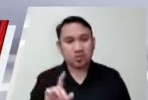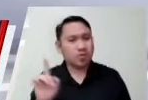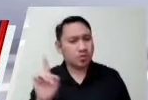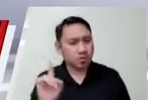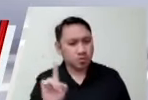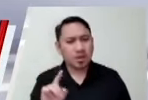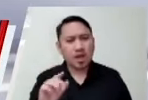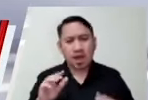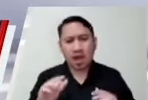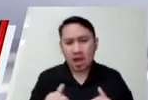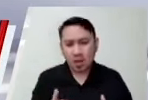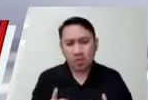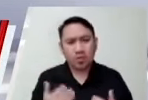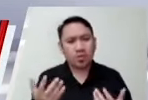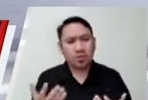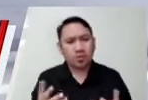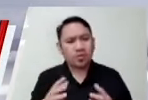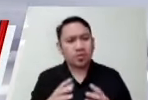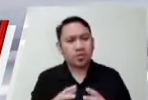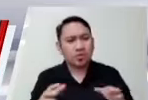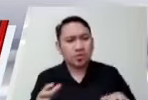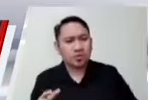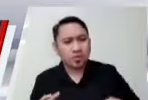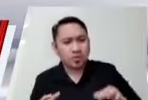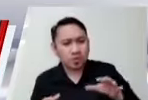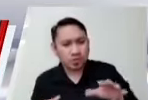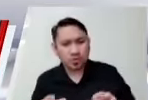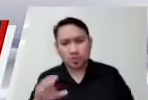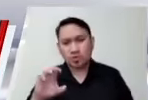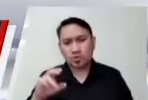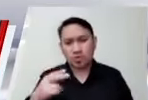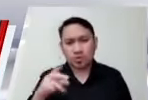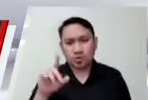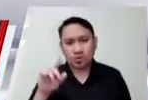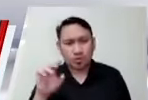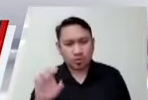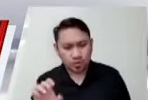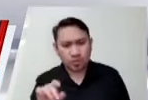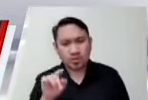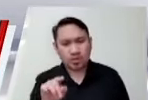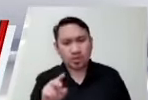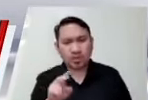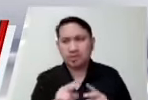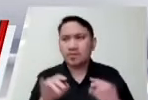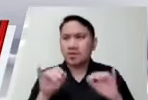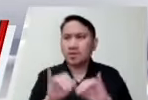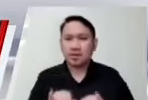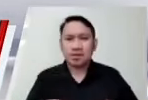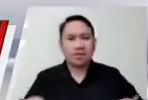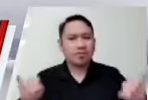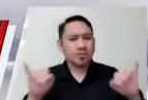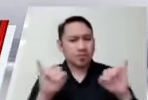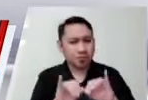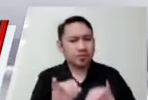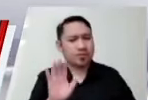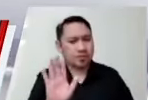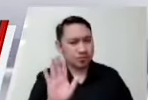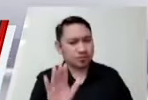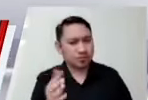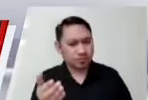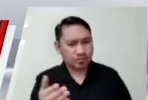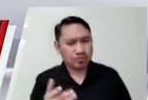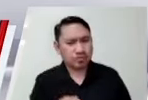kalaki? Ano yung ambag ni Chloe na talagang pinaka-importante sa Carlos Yulo ngayon?